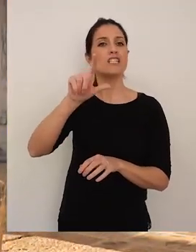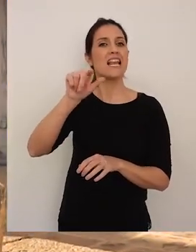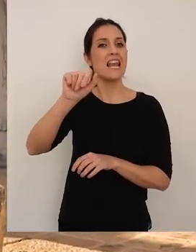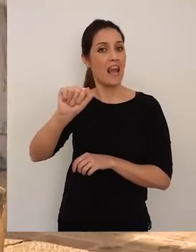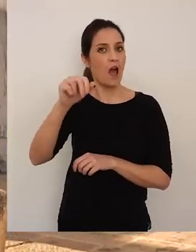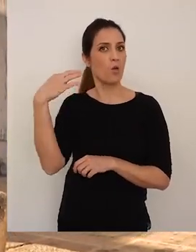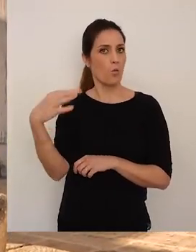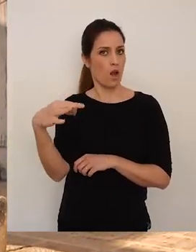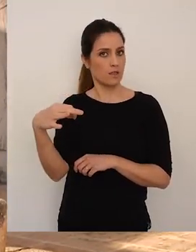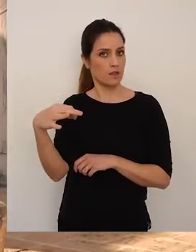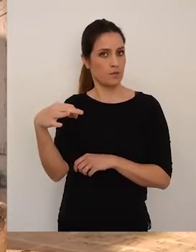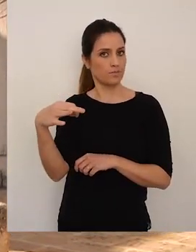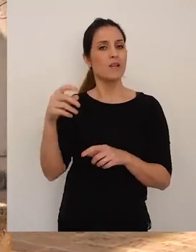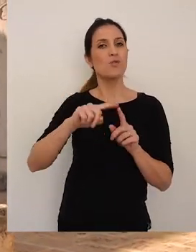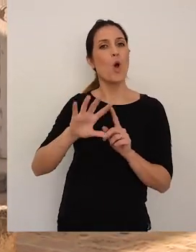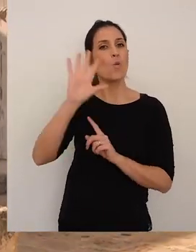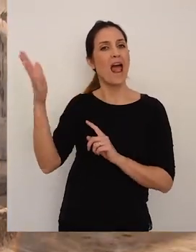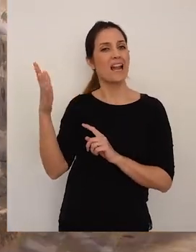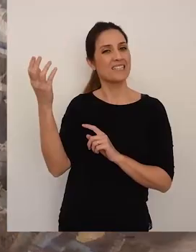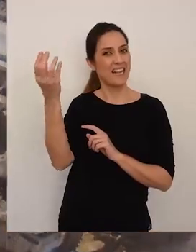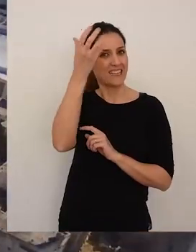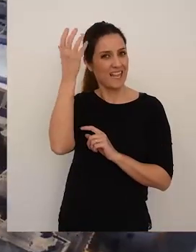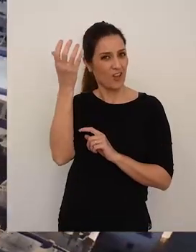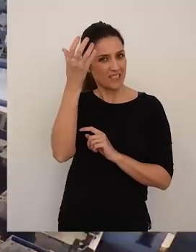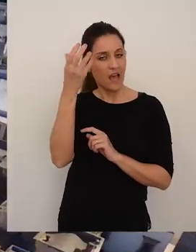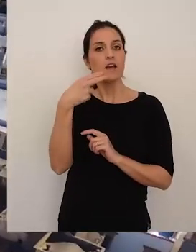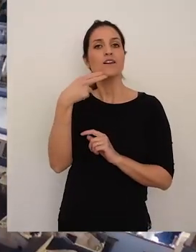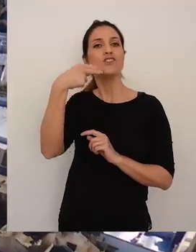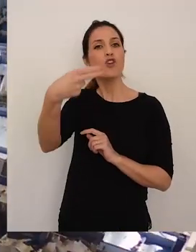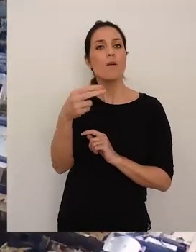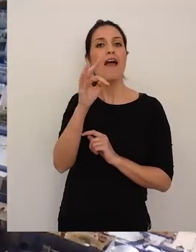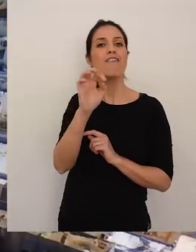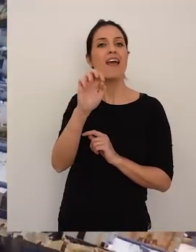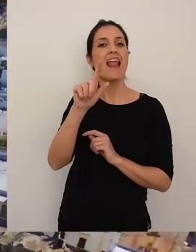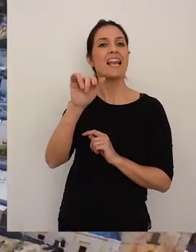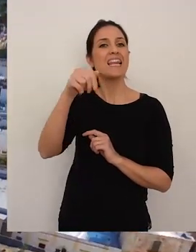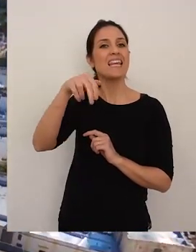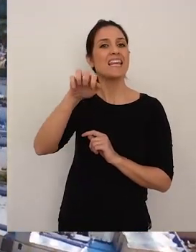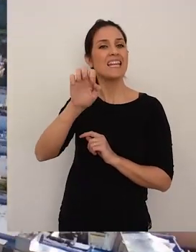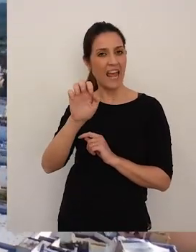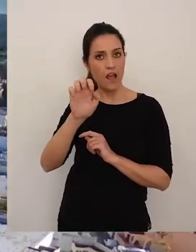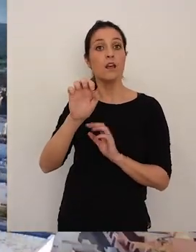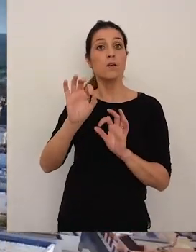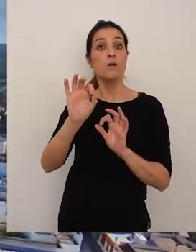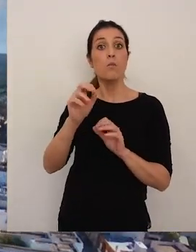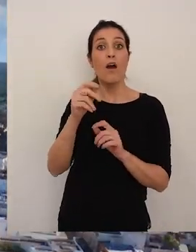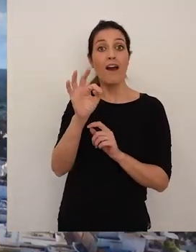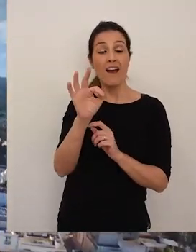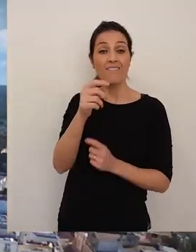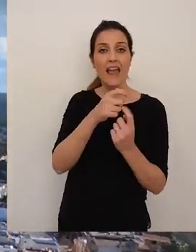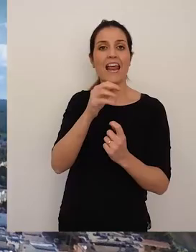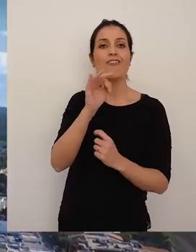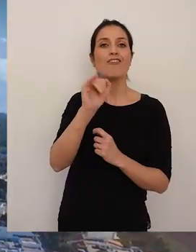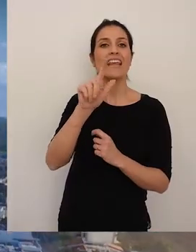che un'altra teoria vede il nome di Felline tradotto con il termine greco figline, cioè luogo di produzione della